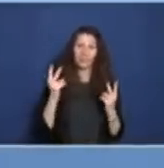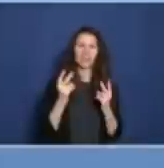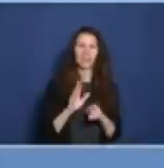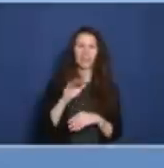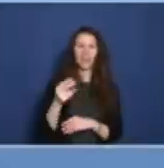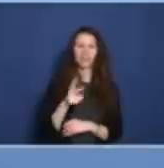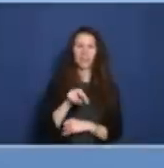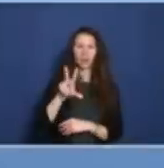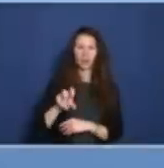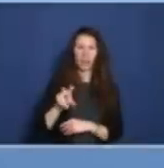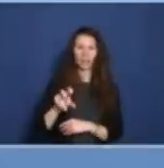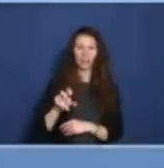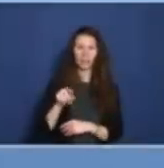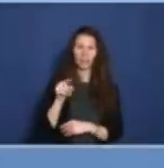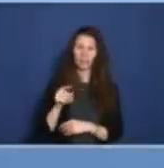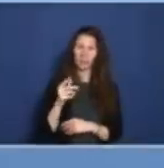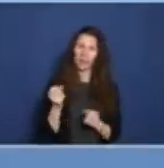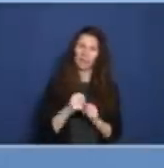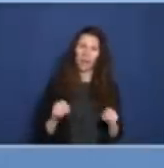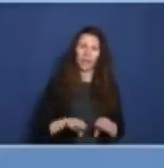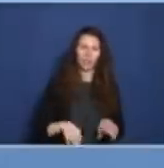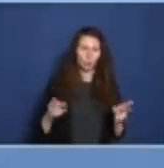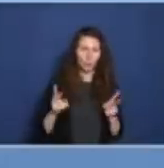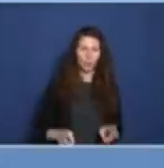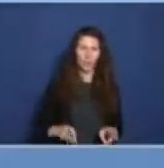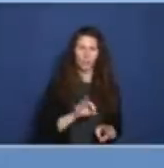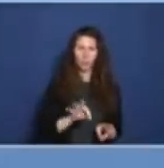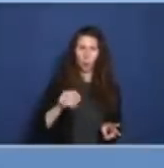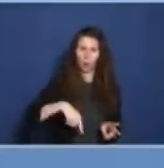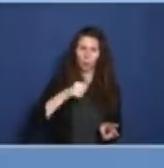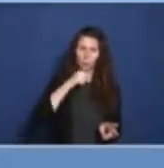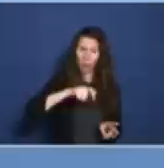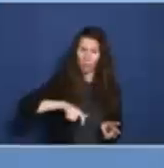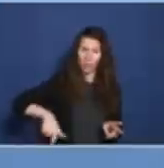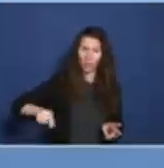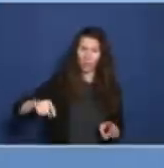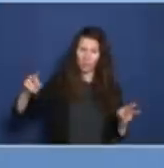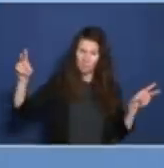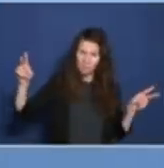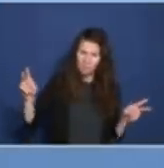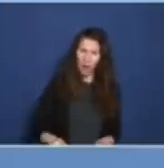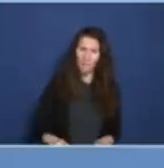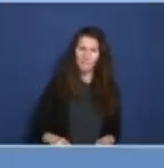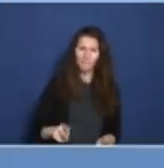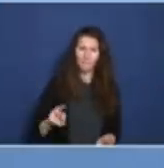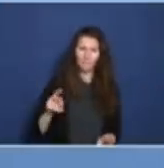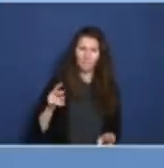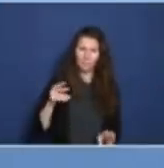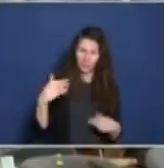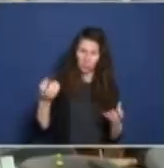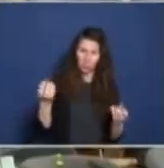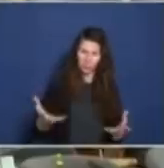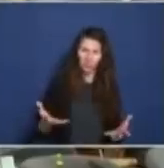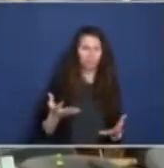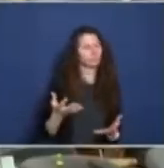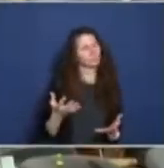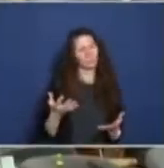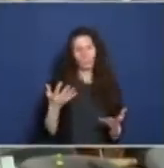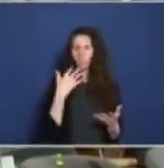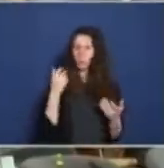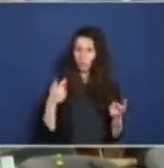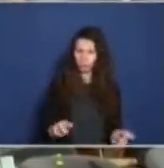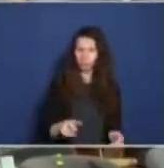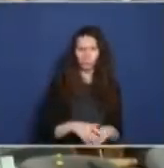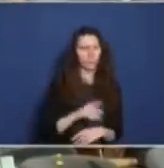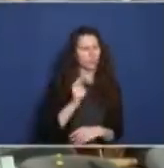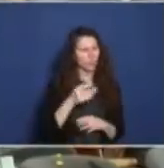unverhältnismäßig hohe Einschränkungen der Freiheitsgrundrechte der heute jüngeren Menschen notwendig sind. Ja. Aber nochmal ganz konkret, halten Sie es